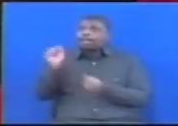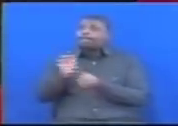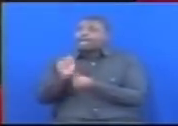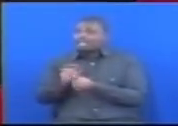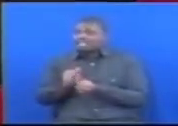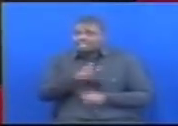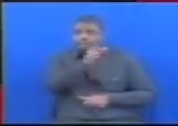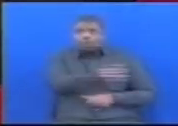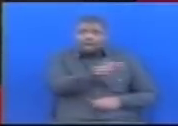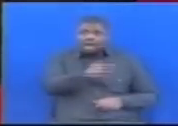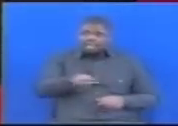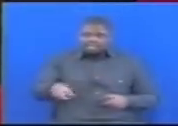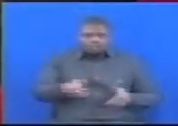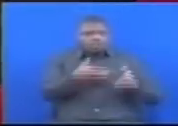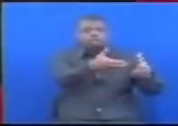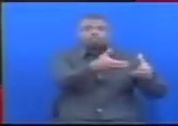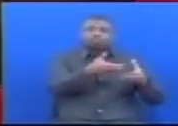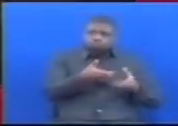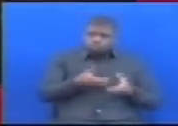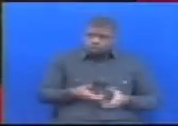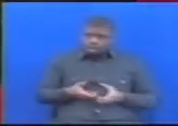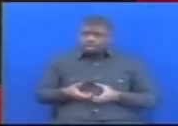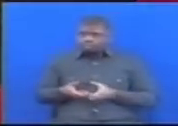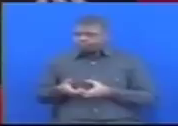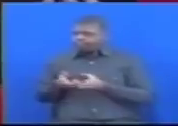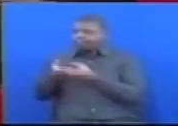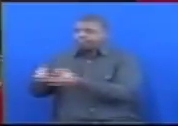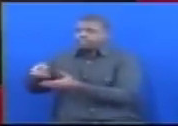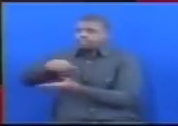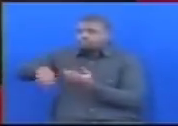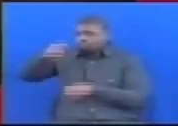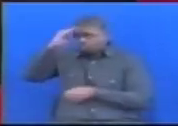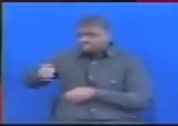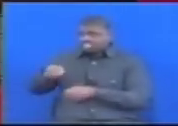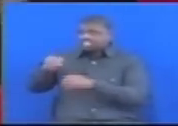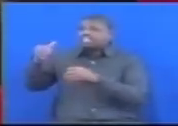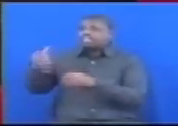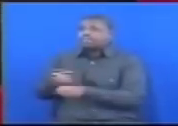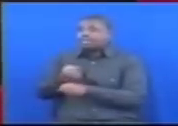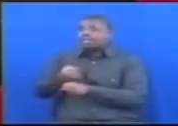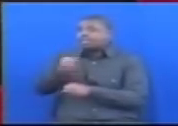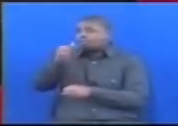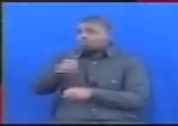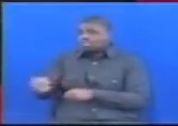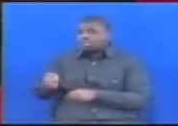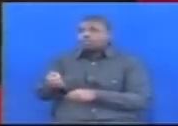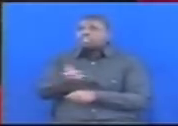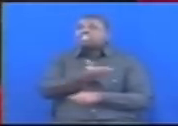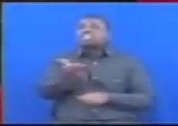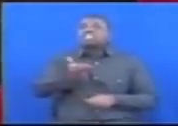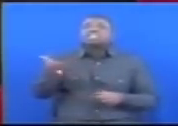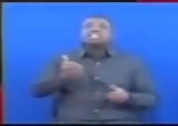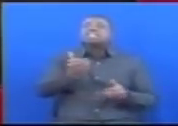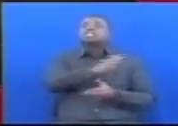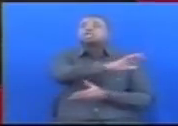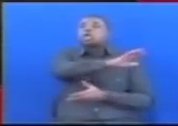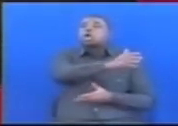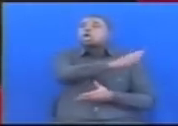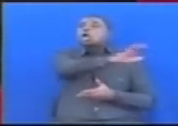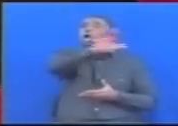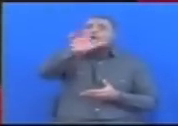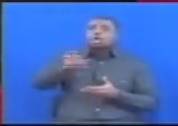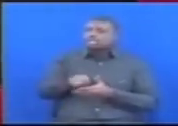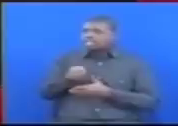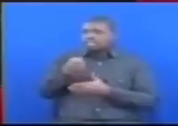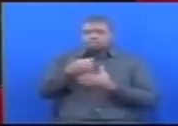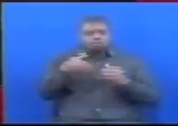raia wataichukua ikae kituo cha polisi, ikipata mwenyewe ichukuliwe. Bodaboda zingine zozote ambazo haziko